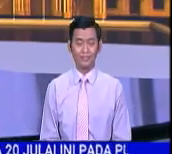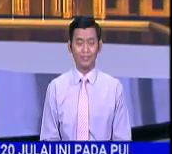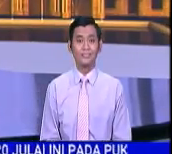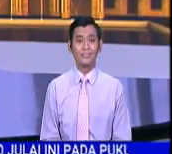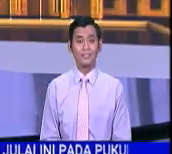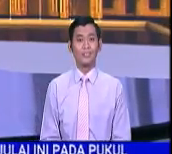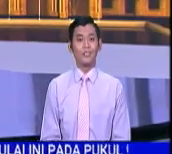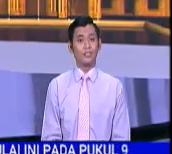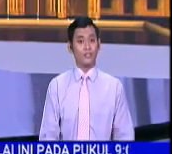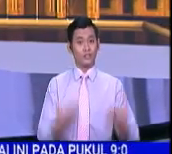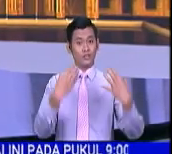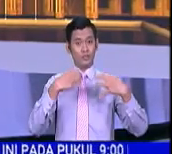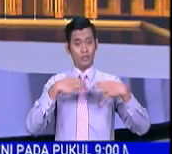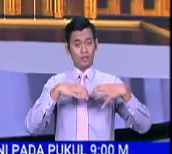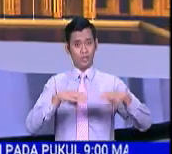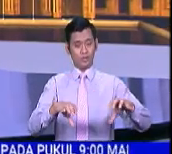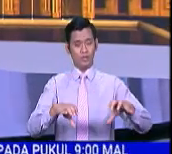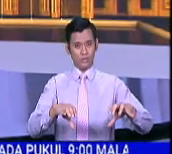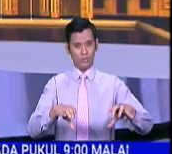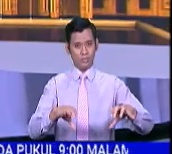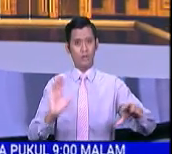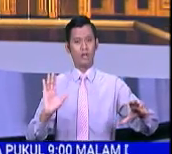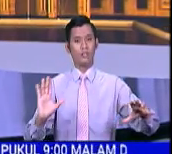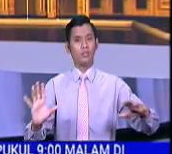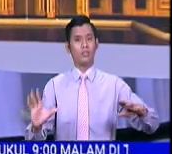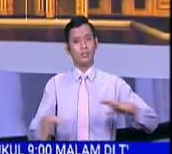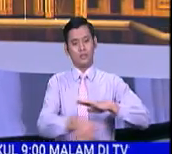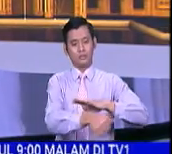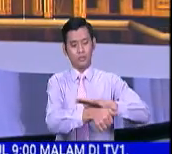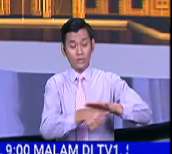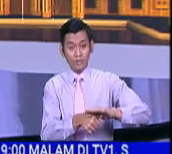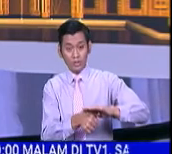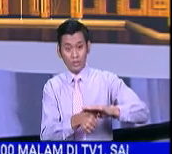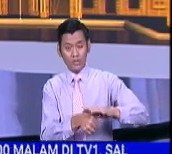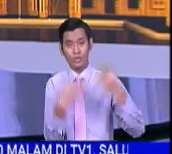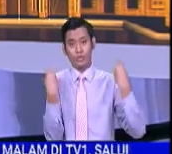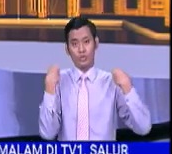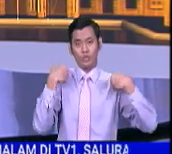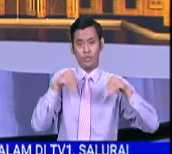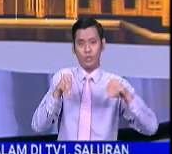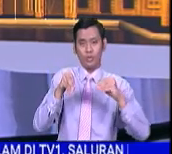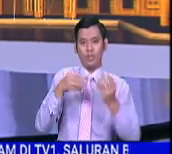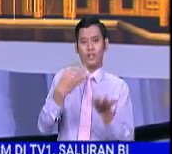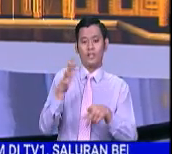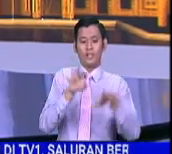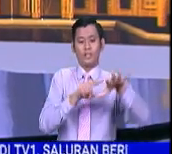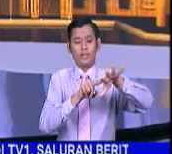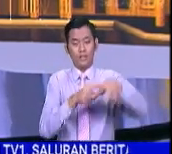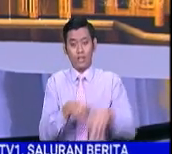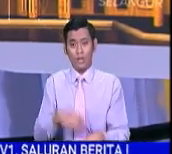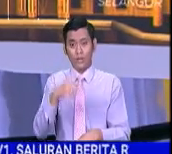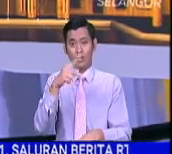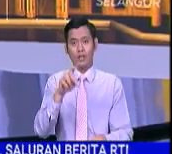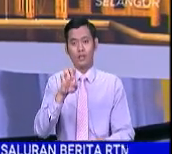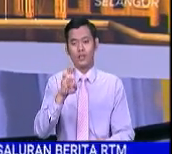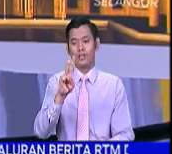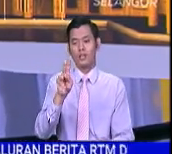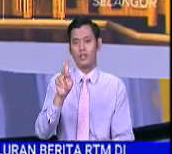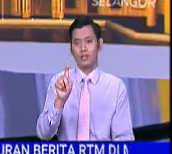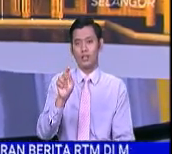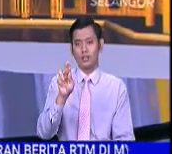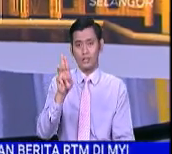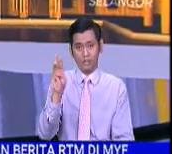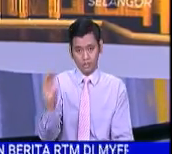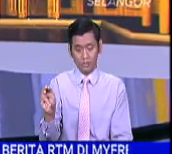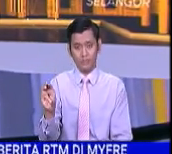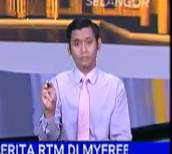Dua cubaan menyeludup daun ketum di Kedah digagalkan. 9 Julai lalu, Agensi Penguatkuasaan Maritim Malaysia, Maritim Malaysia Zon Maritim